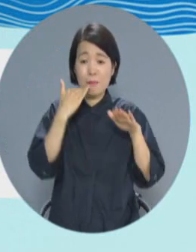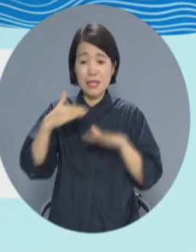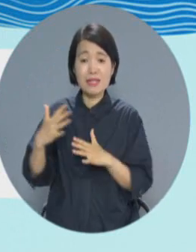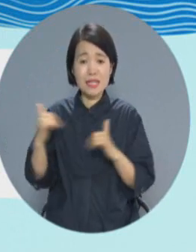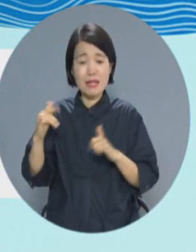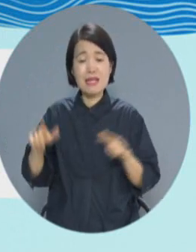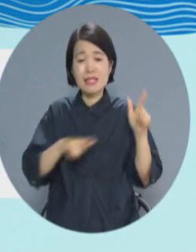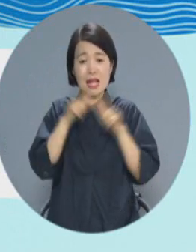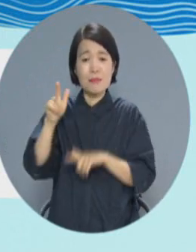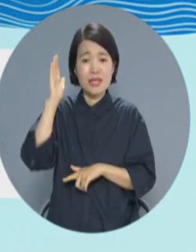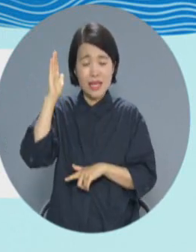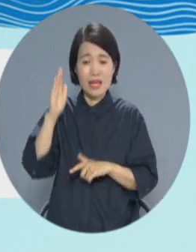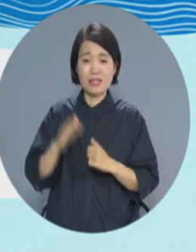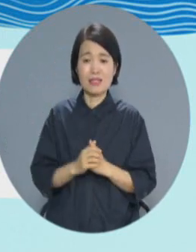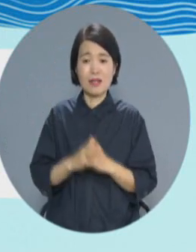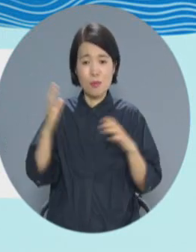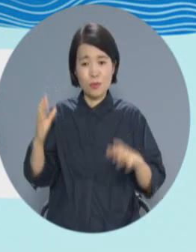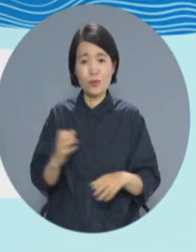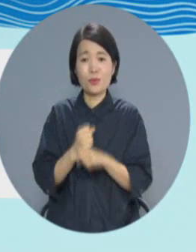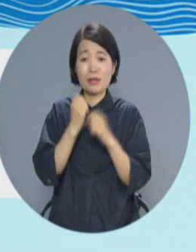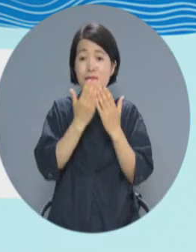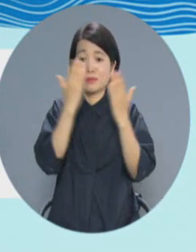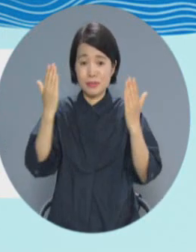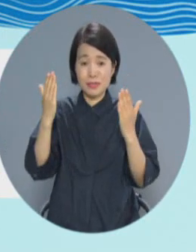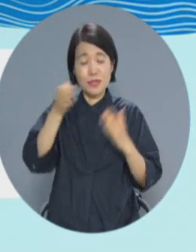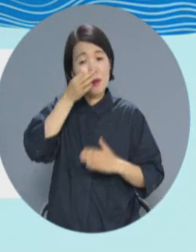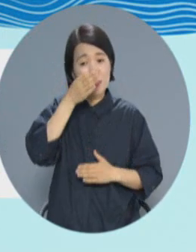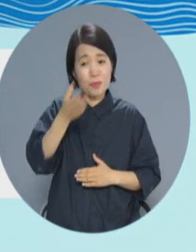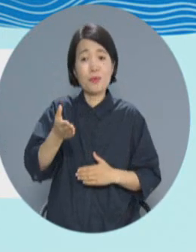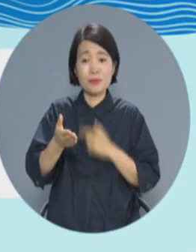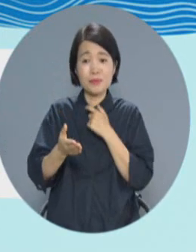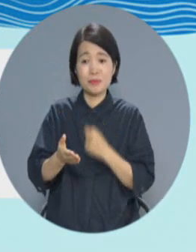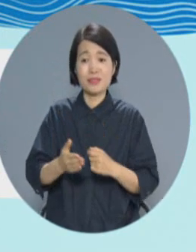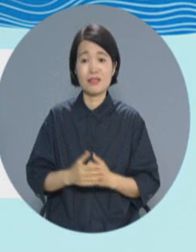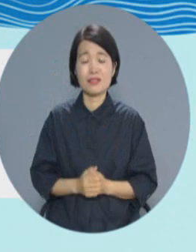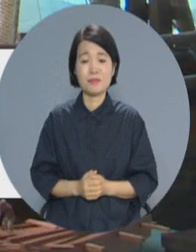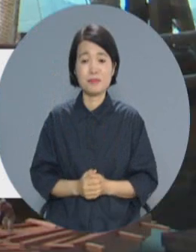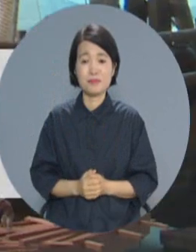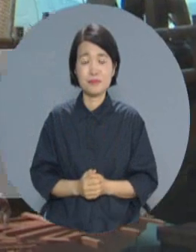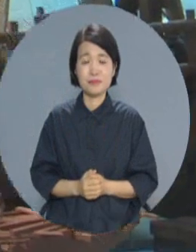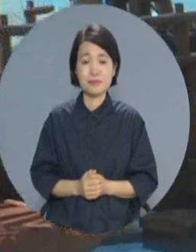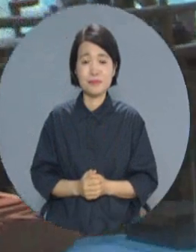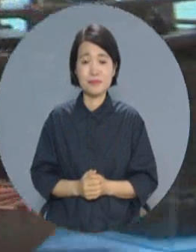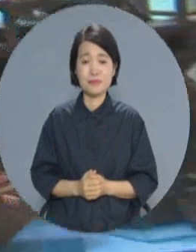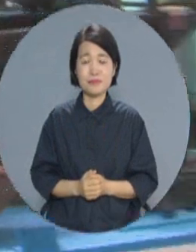바닷사람들의 삶의 이야기, 그러한 얘기를 이번 전시회 통해서 들려주고 싶었습니다.